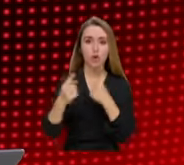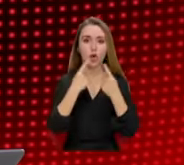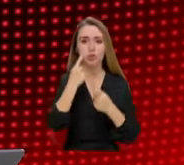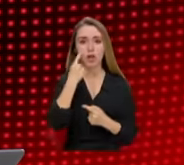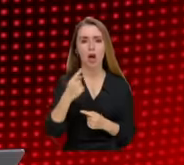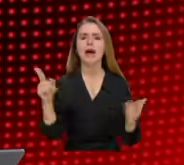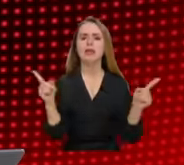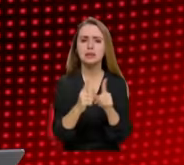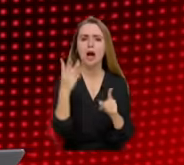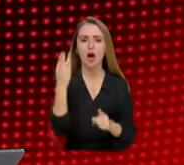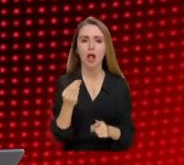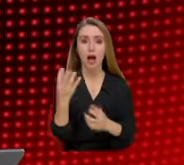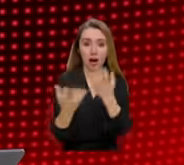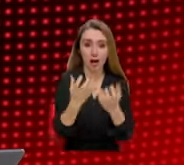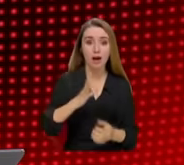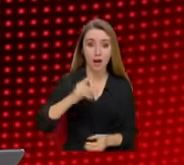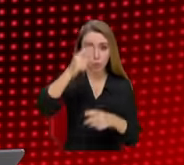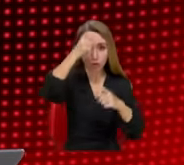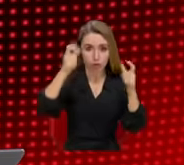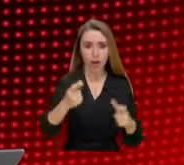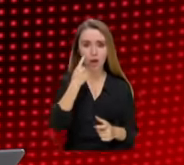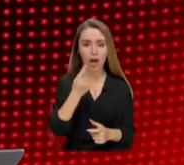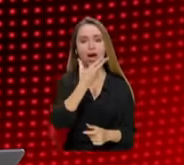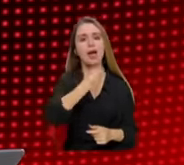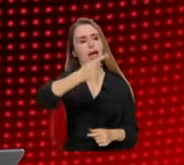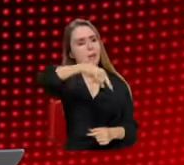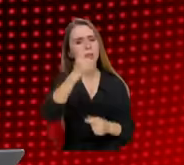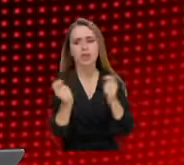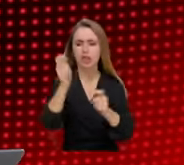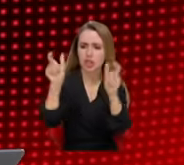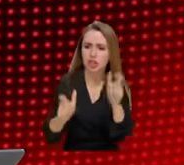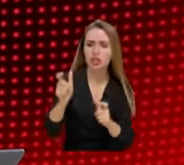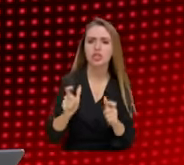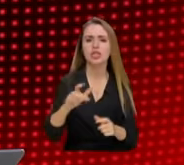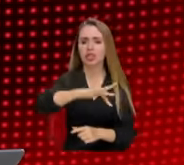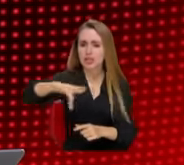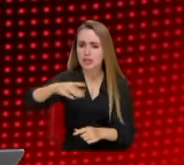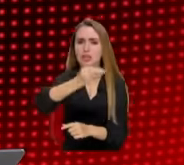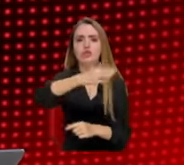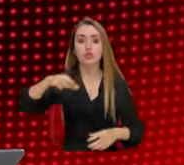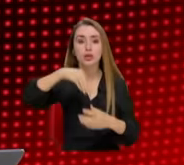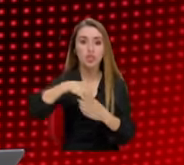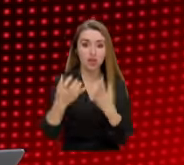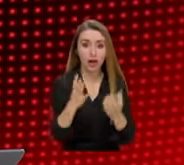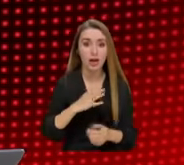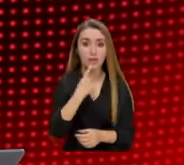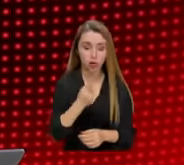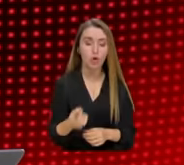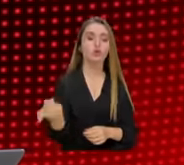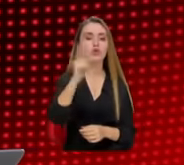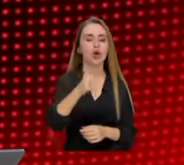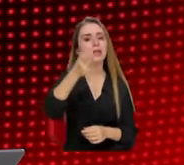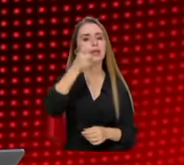konuşmasında özetle kaynak var bu ülkede. Emekli, işçi, işsiz ve çocuklar için dedikten sonra